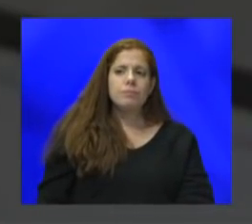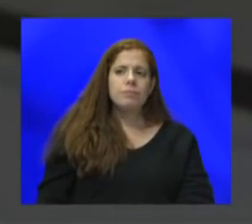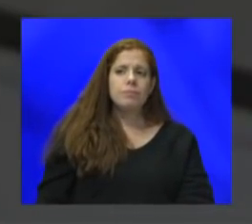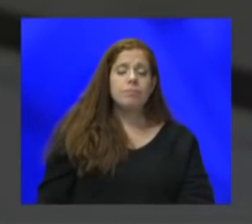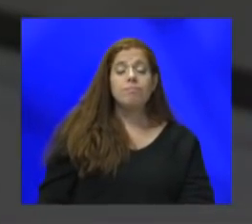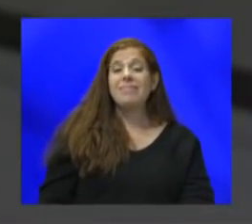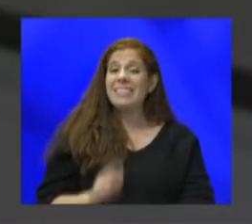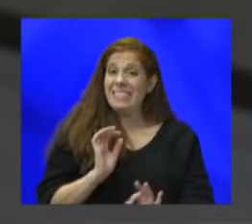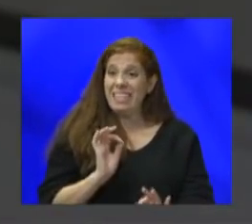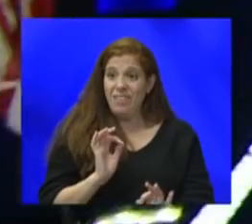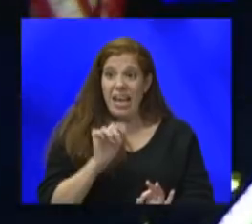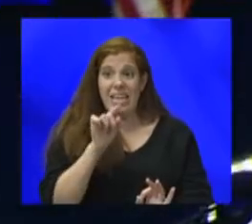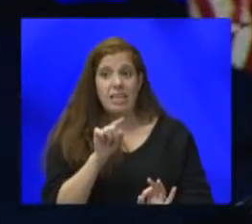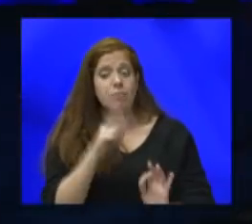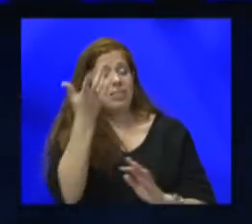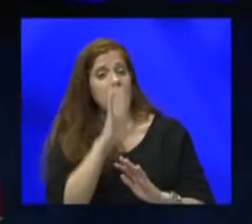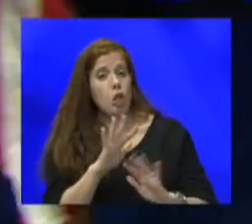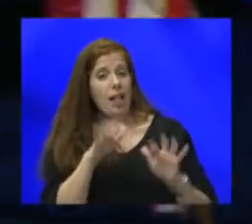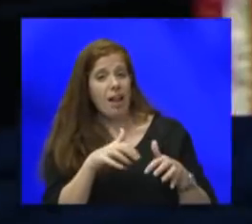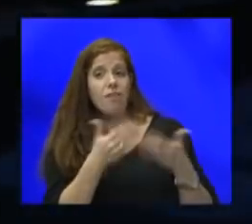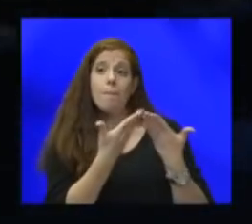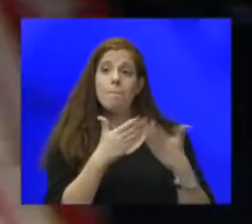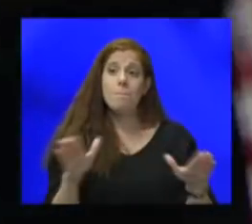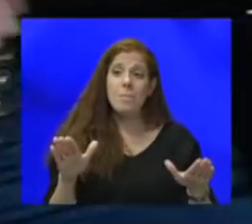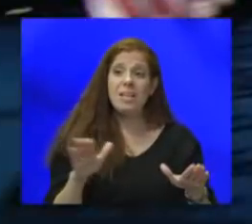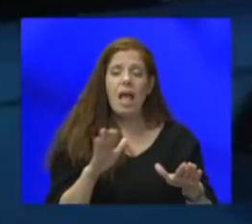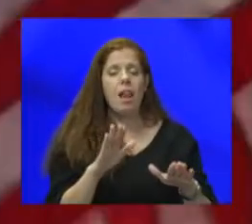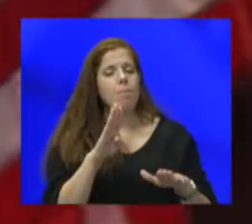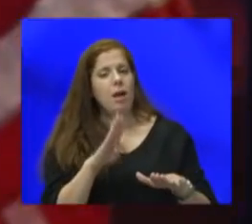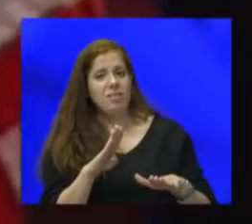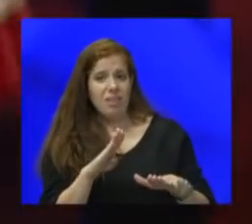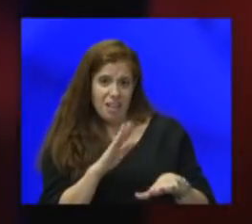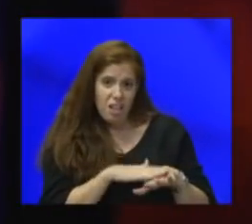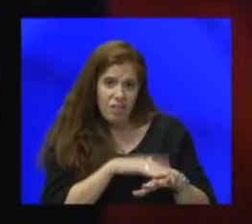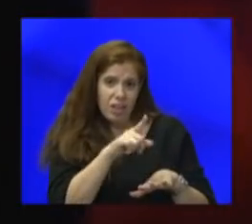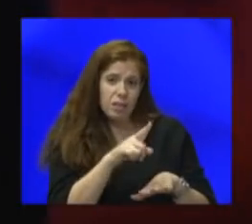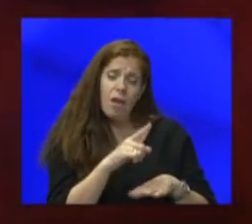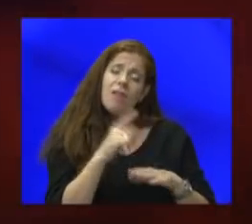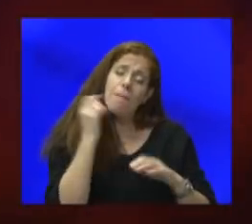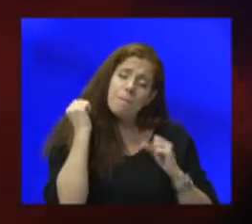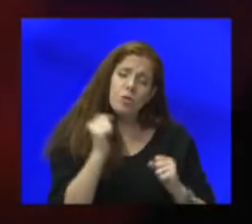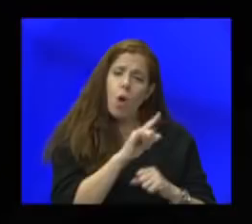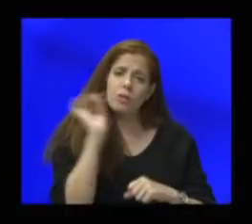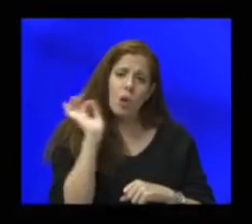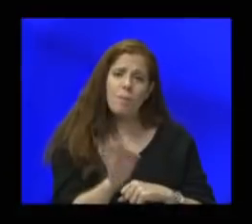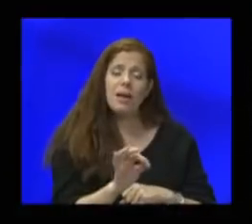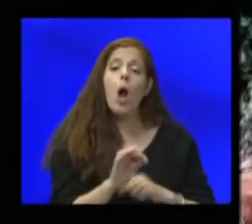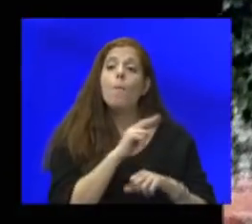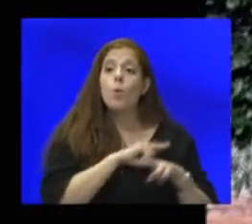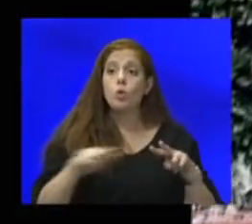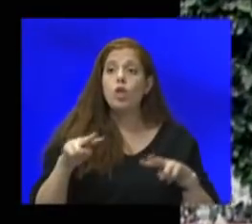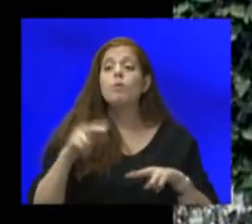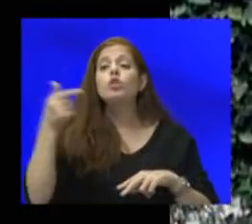ספק אם סרטון הכלבים פתח לביידן את הדלת למשכן הנשיאותי, אבל הוא בטוח לא הזיק. בעוד כחודשיים, ג'ו, ג'יל,